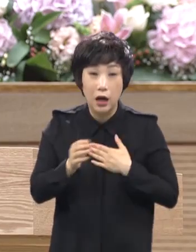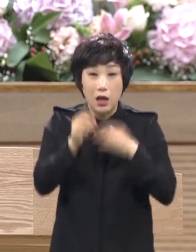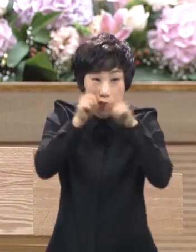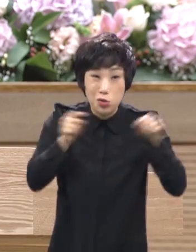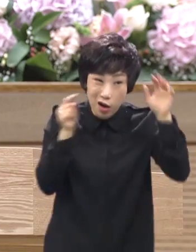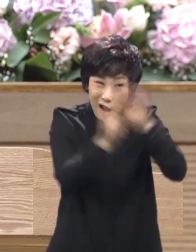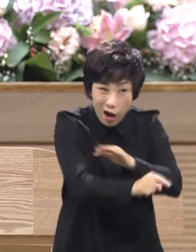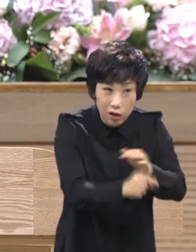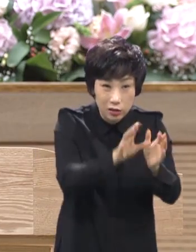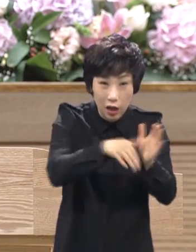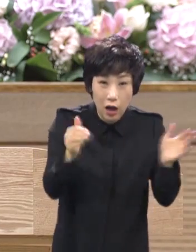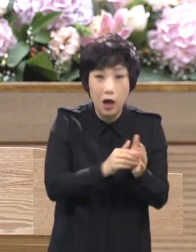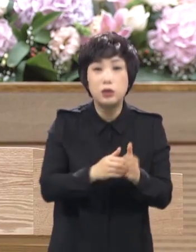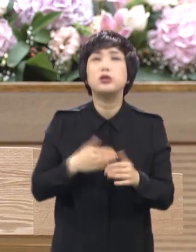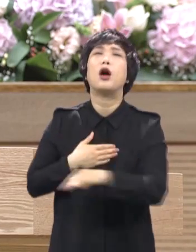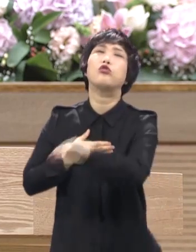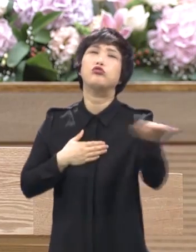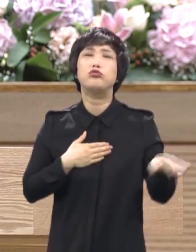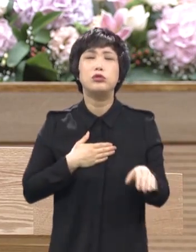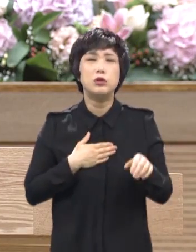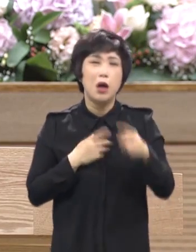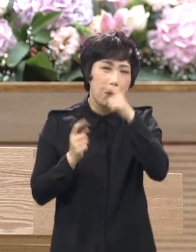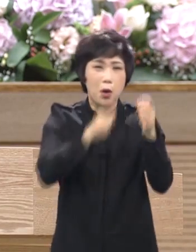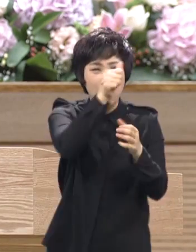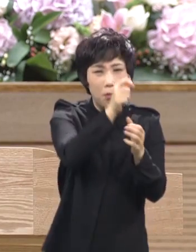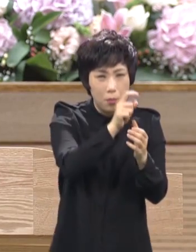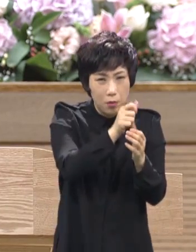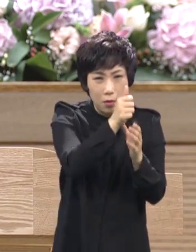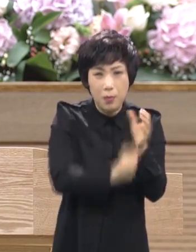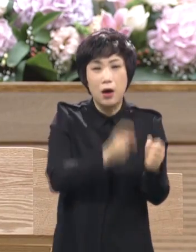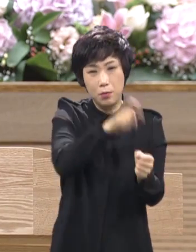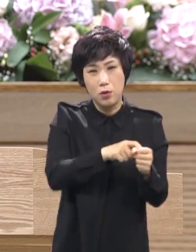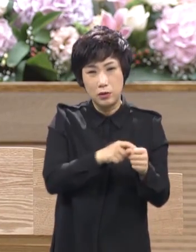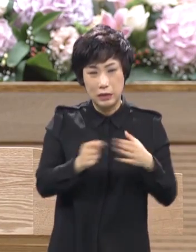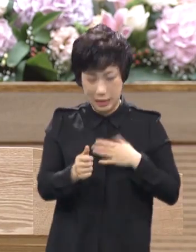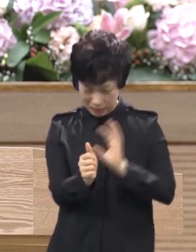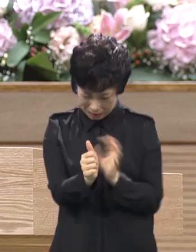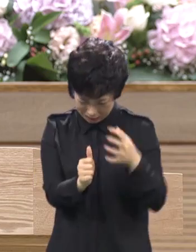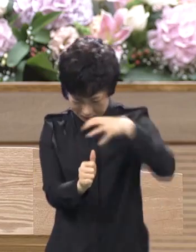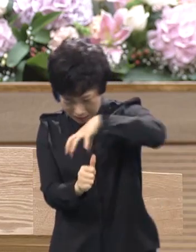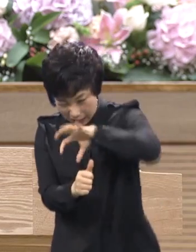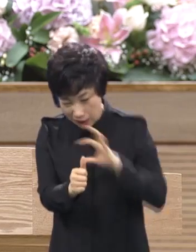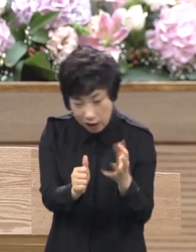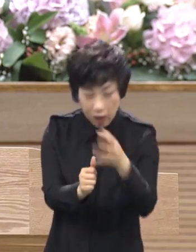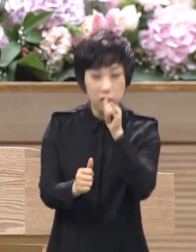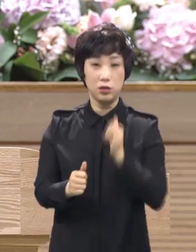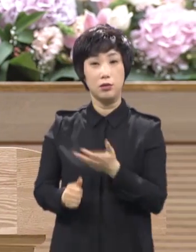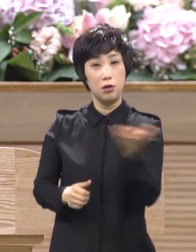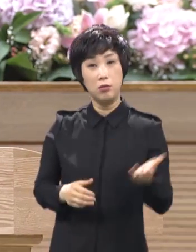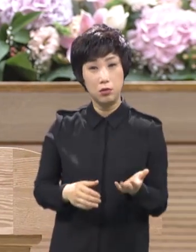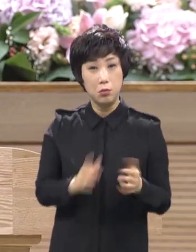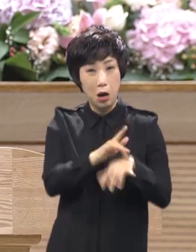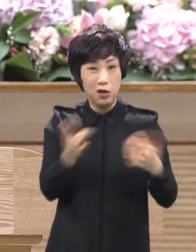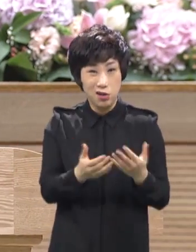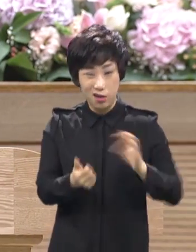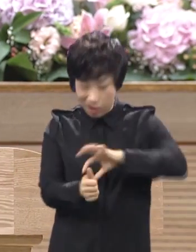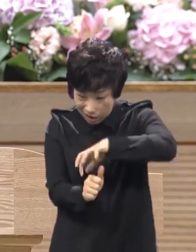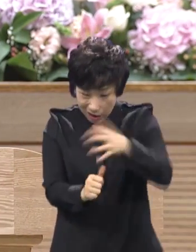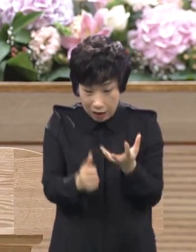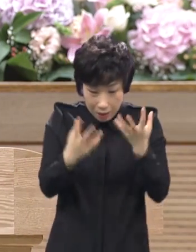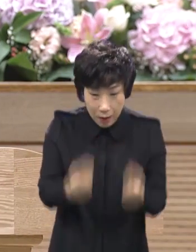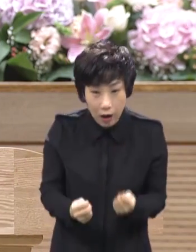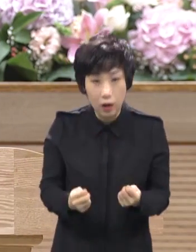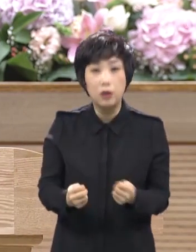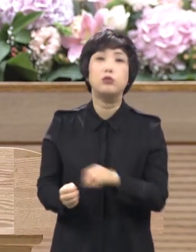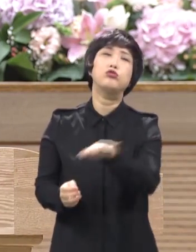시간까지 우리 미혹하려고 이 땅에서 도덕도덕 붙어있다 이 말이야. 어마어마하게 역사한다 이 말이야.